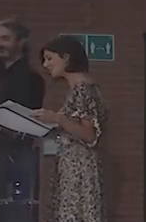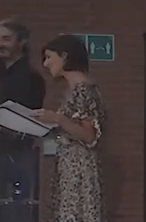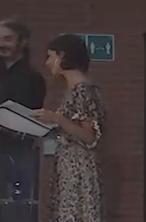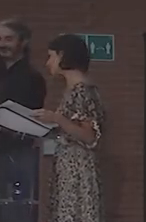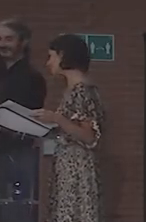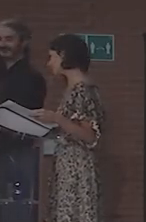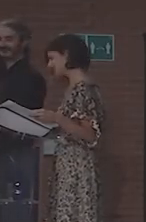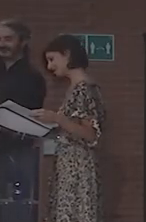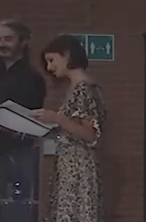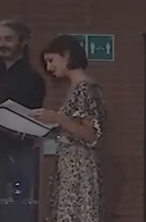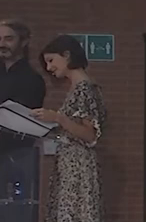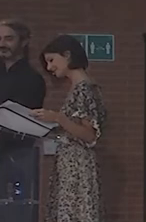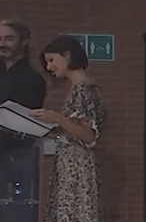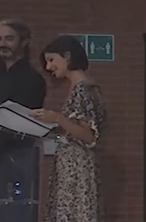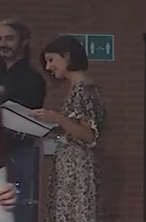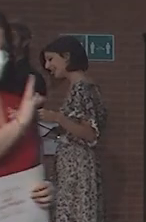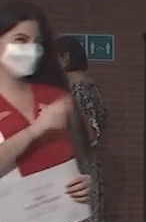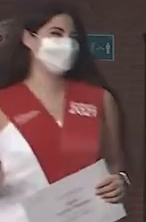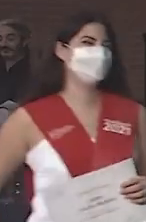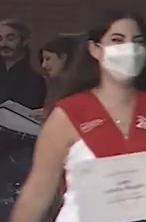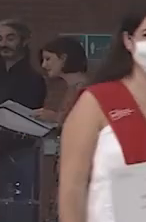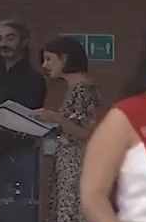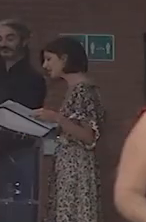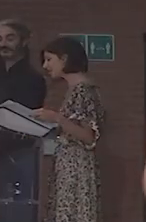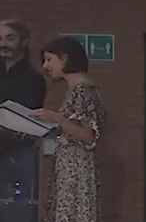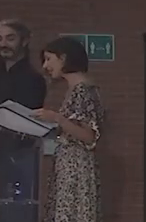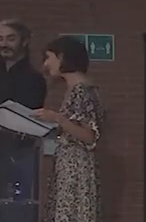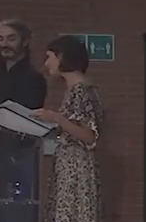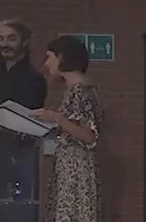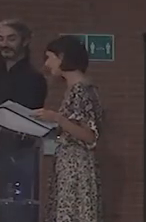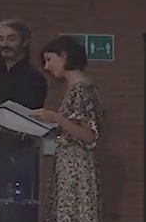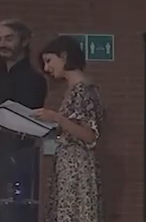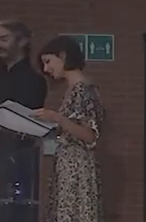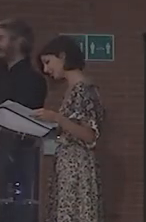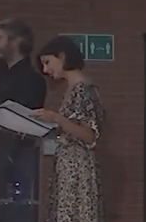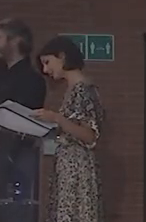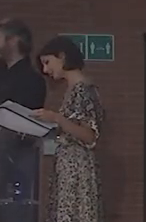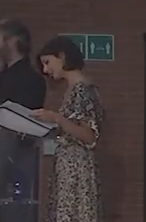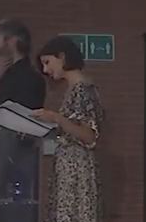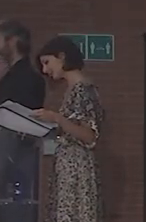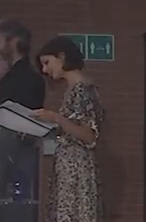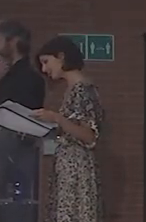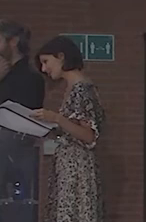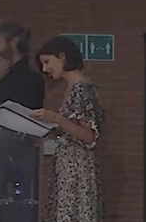L'Olga Gómez Balduz. La Florencia Gutiérrez Burac.